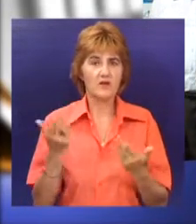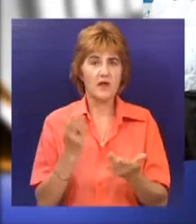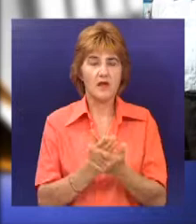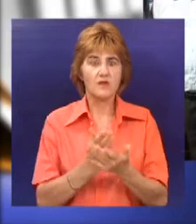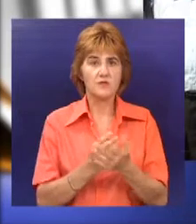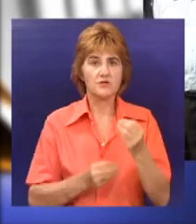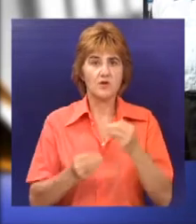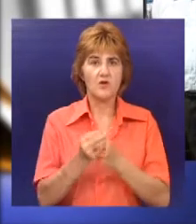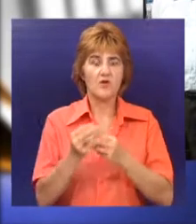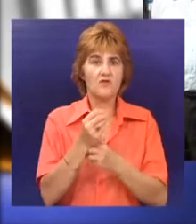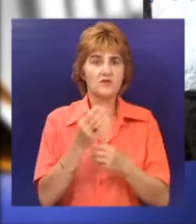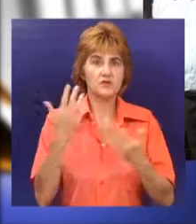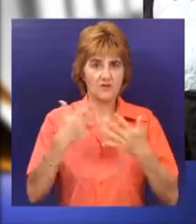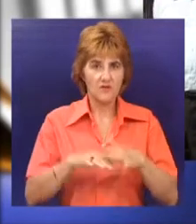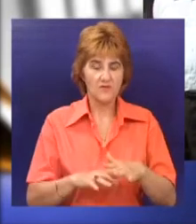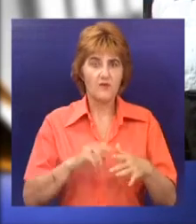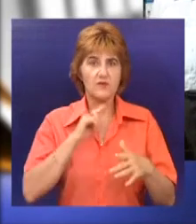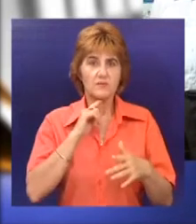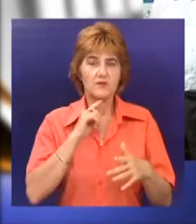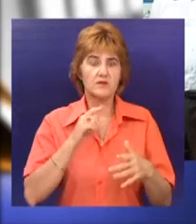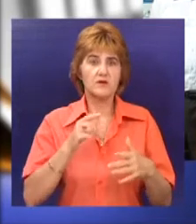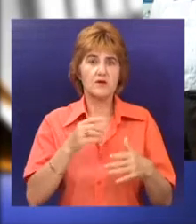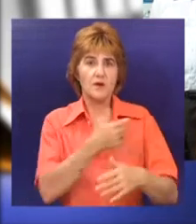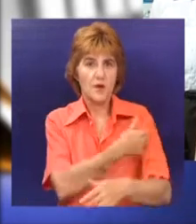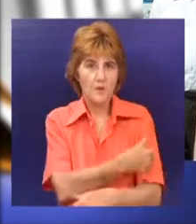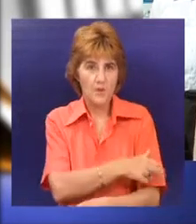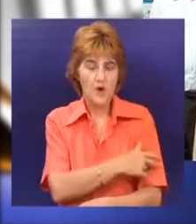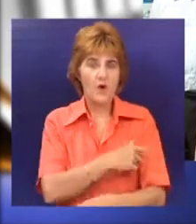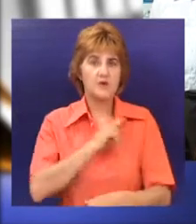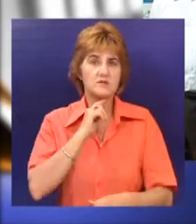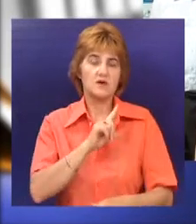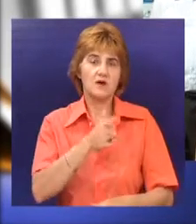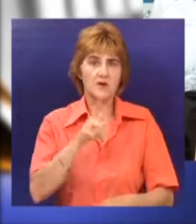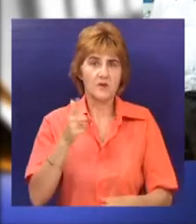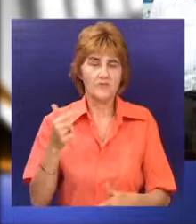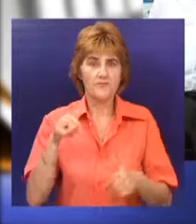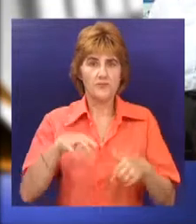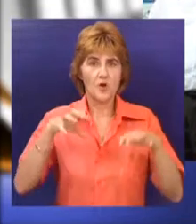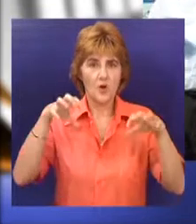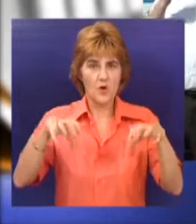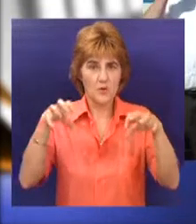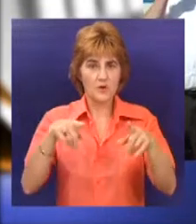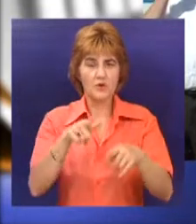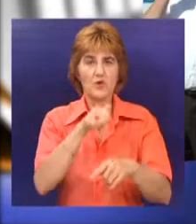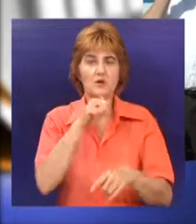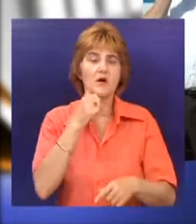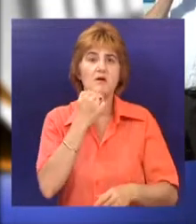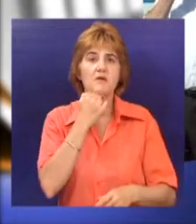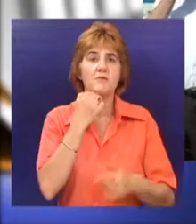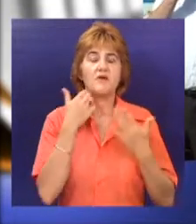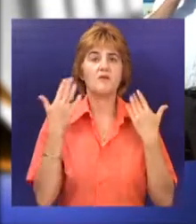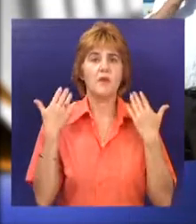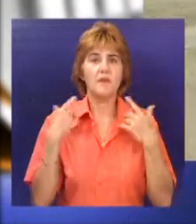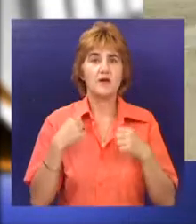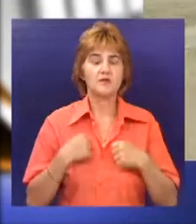nalazi više značajnijih objekata, između kojih je i bolnica i evo ovaj ovde objekat Privredno-tehnološki